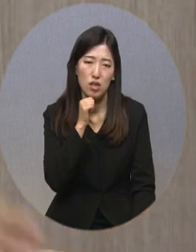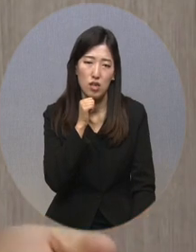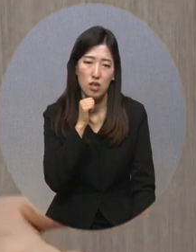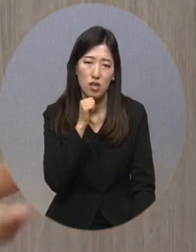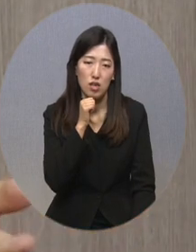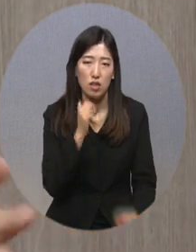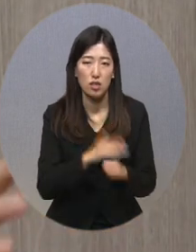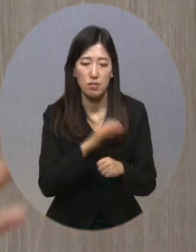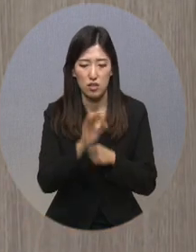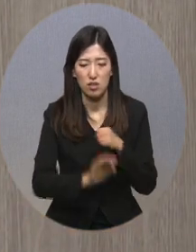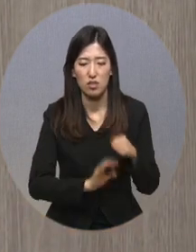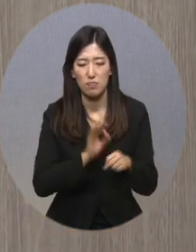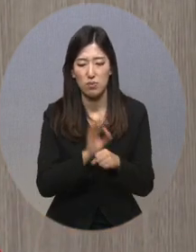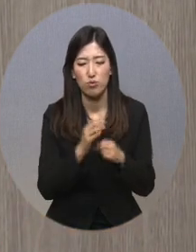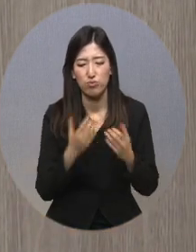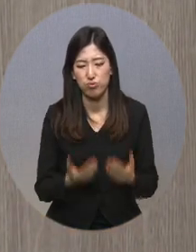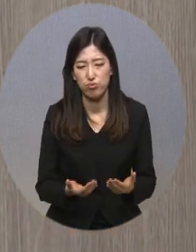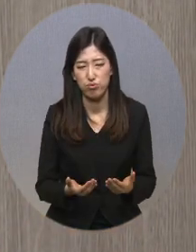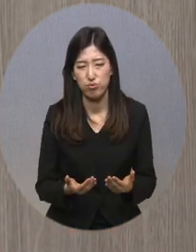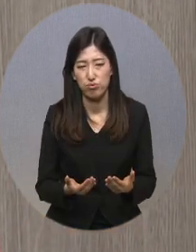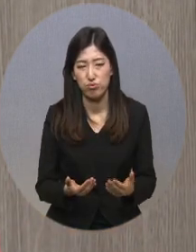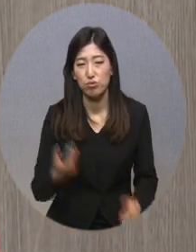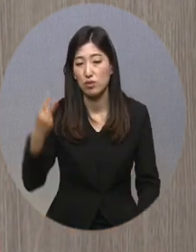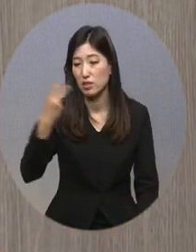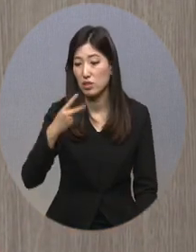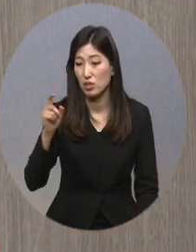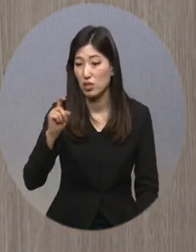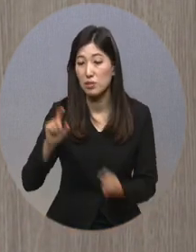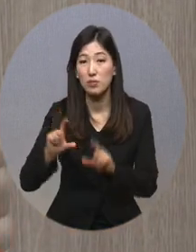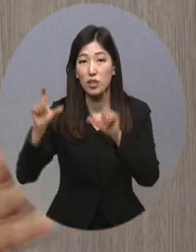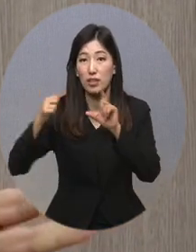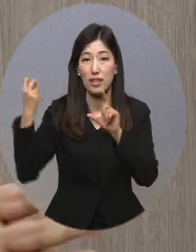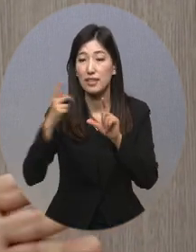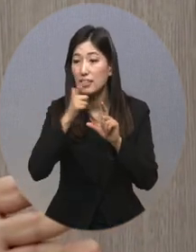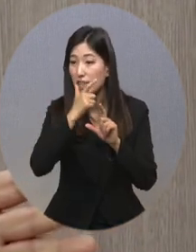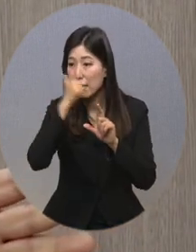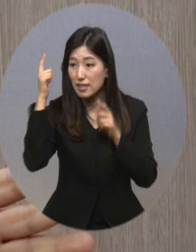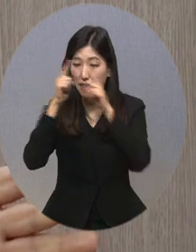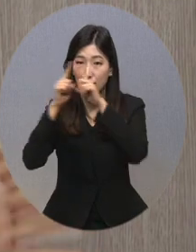나사렛으로 2010년도에 편입해요. 그리고